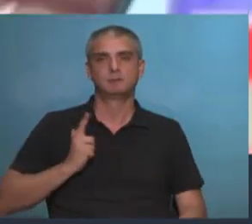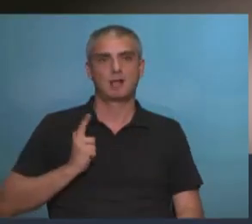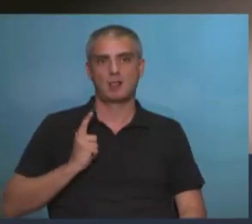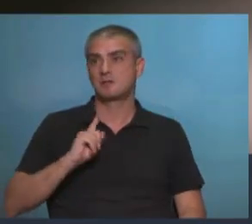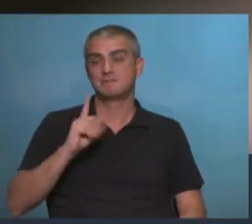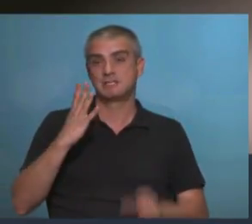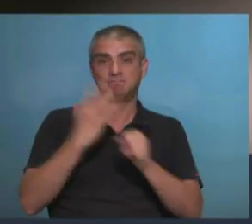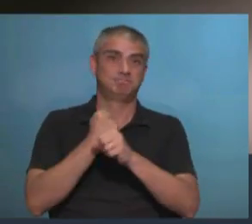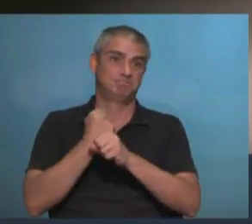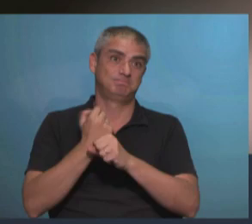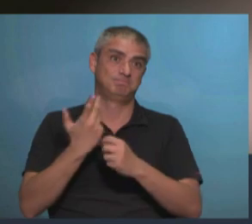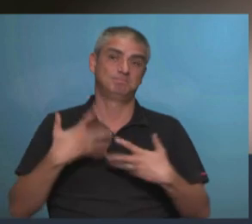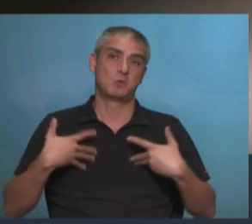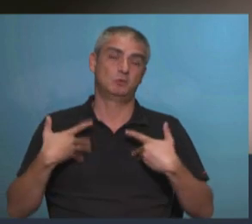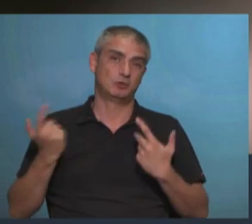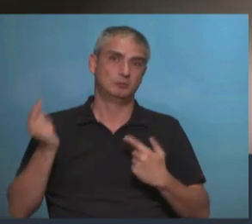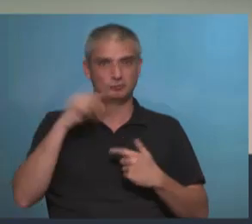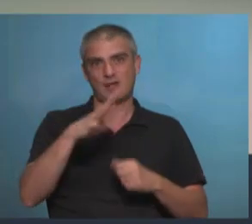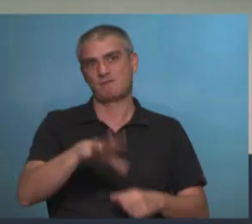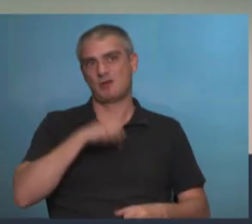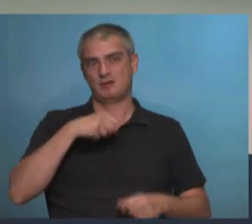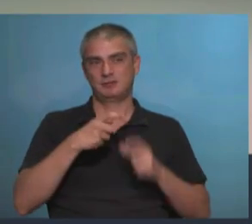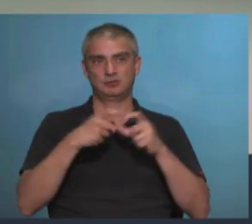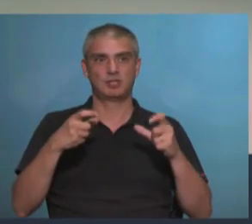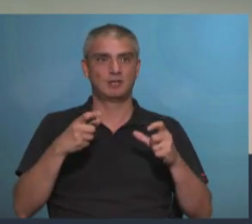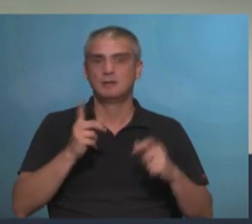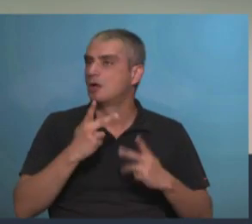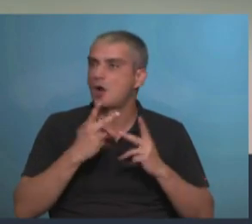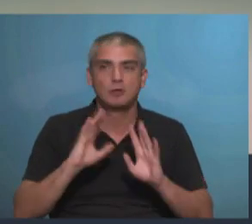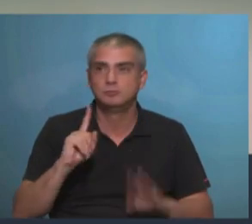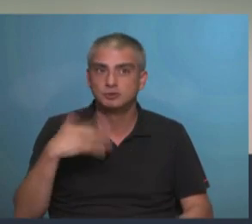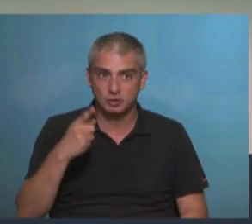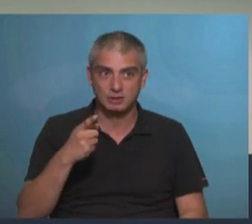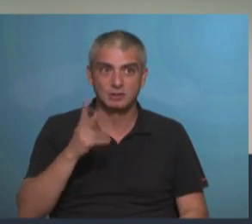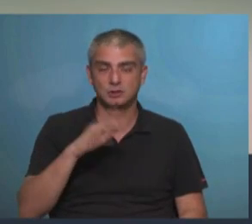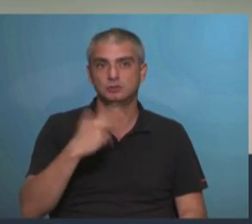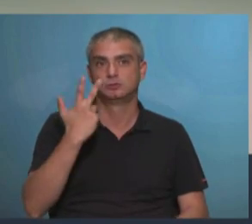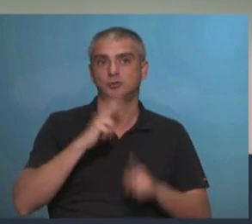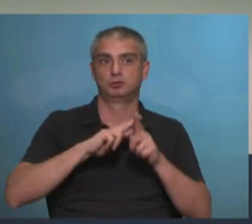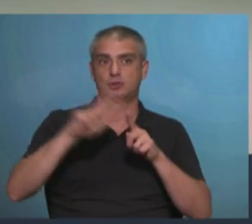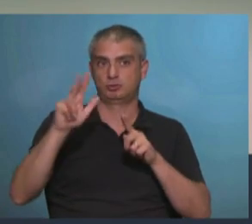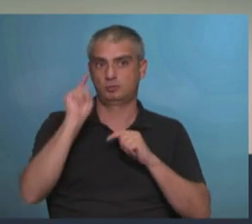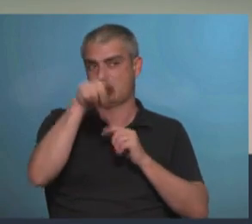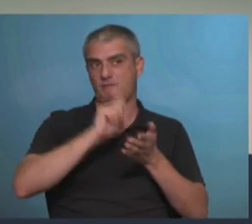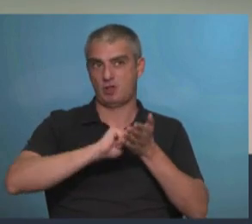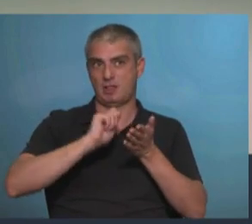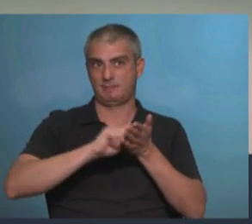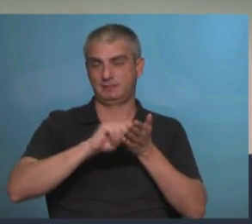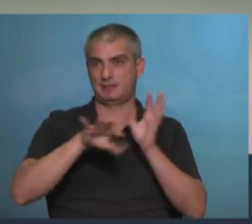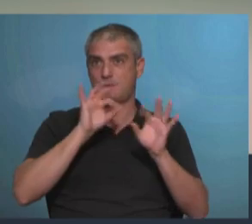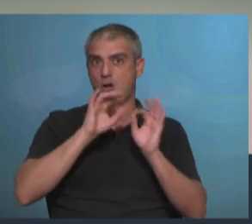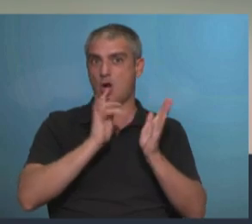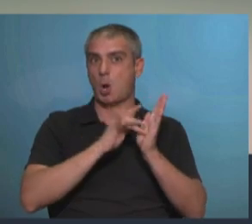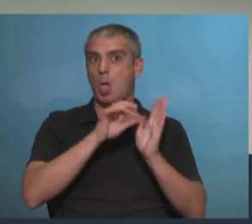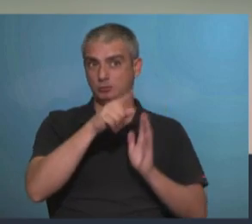או לזוכה המאושרים שיבואו ויקחו את הצ'ק. But whoever they are, they have 3 months to come to this state lottery office, walk